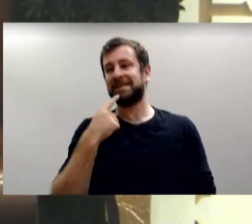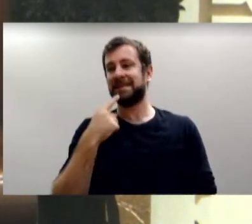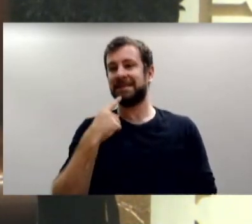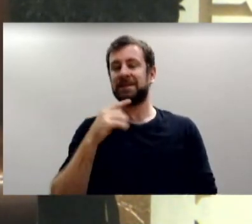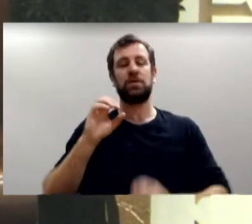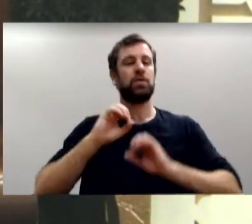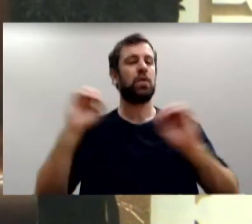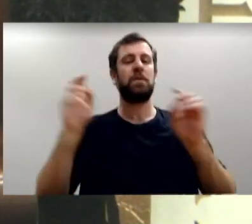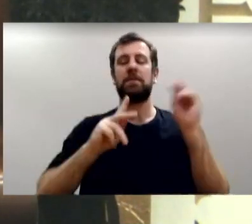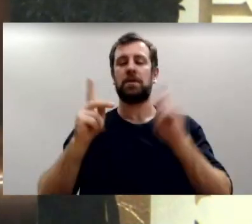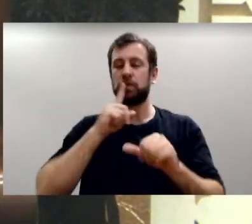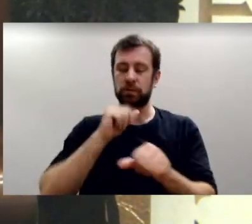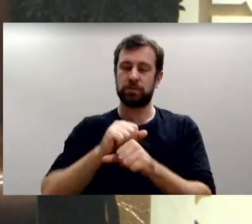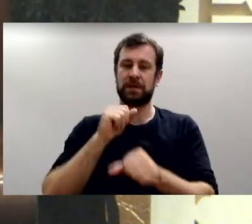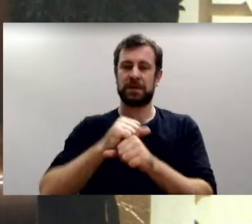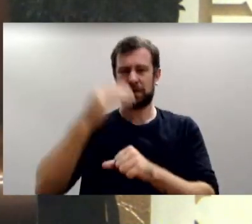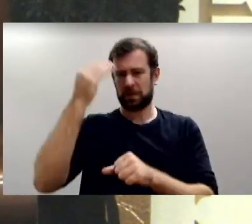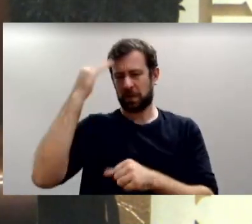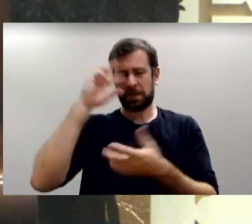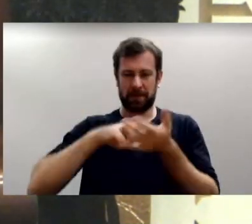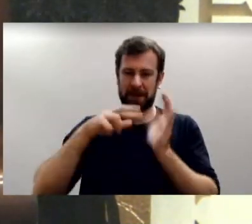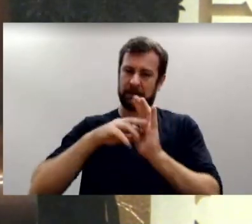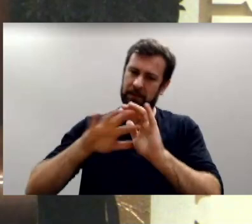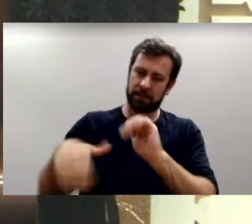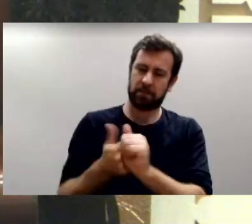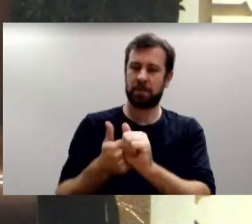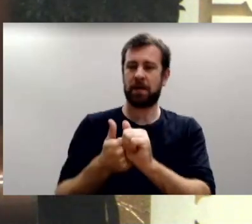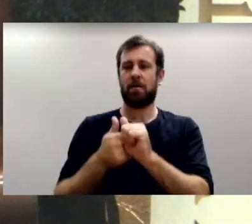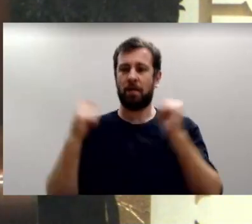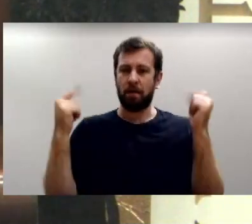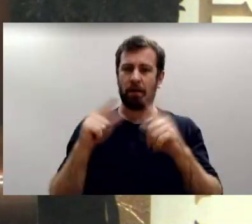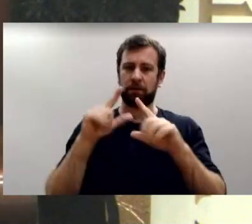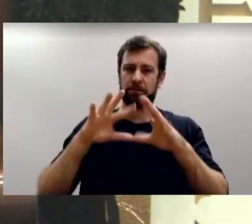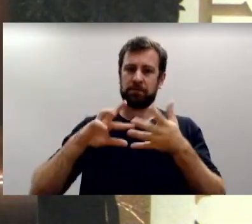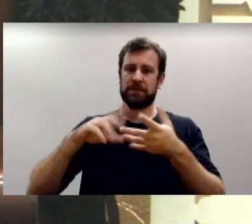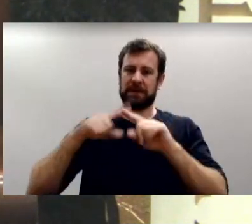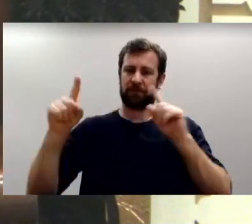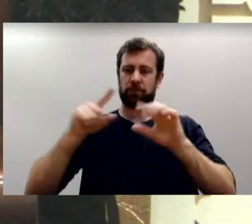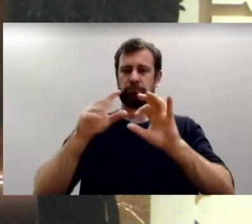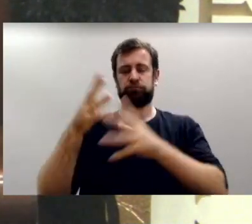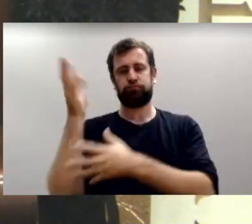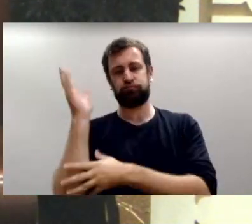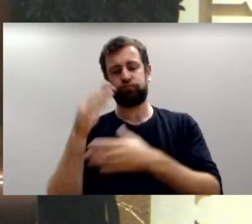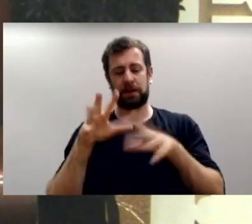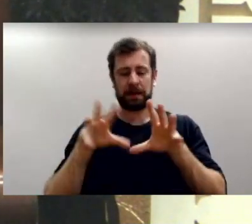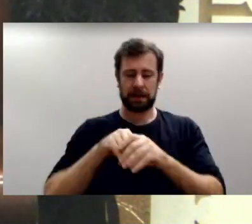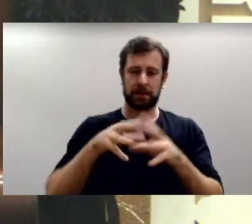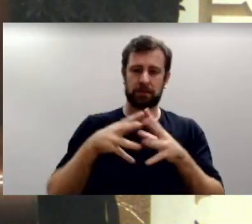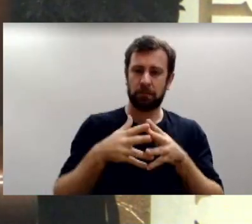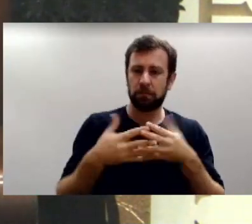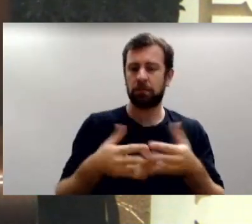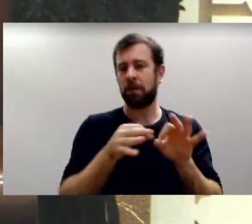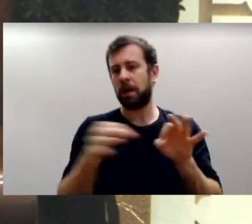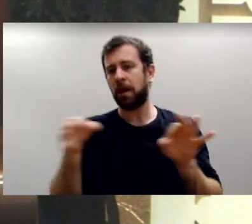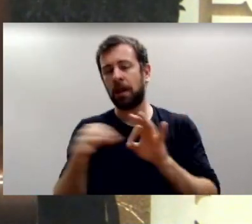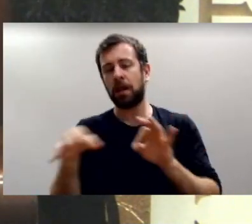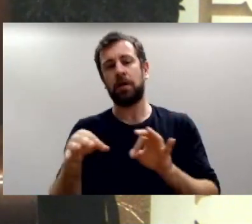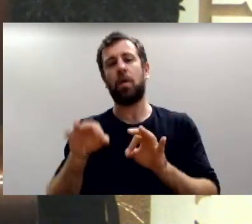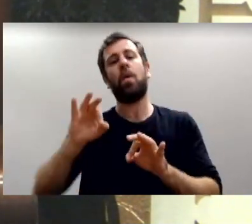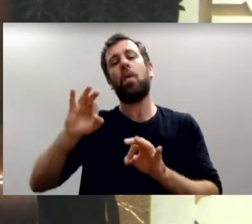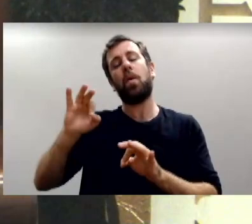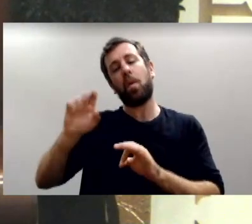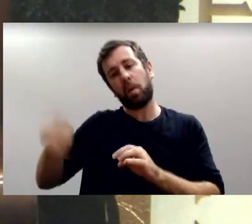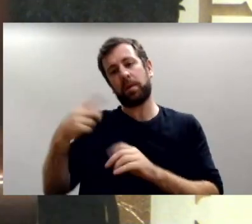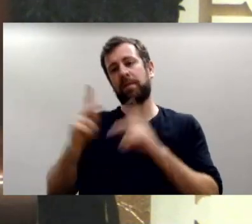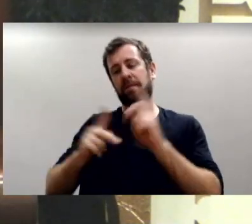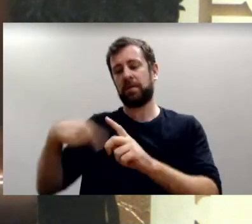of mutashabihat except Allah subhanahu wa ta'ala, وَالرَّاسِخِينَ فِي الْعِلْمِ. And those who are steeped